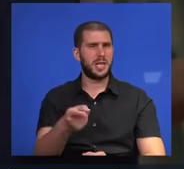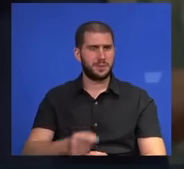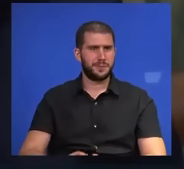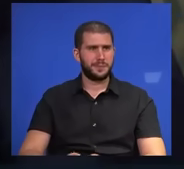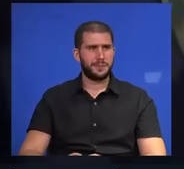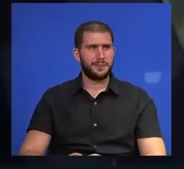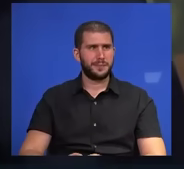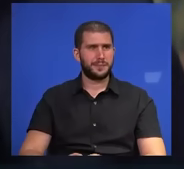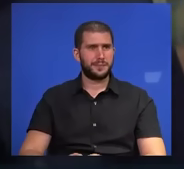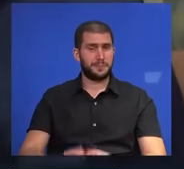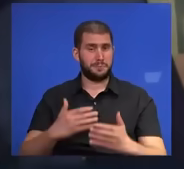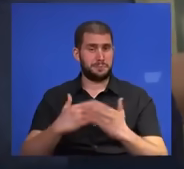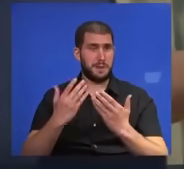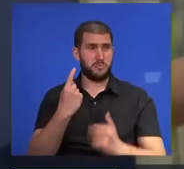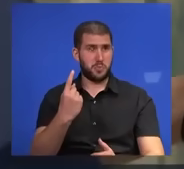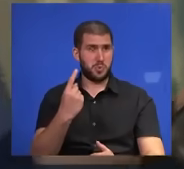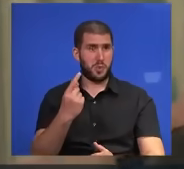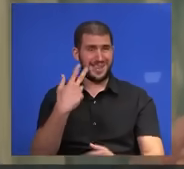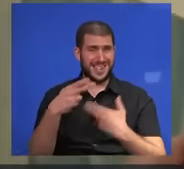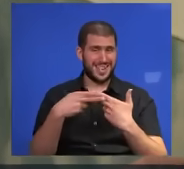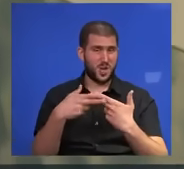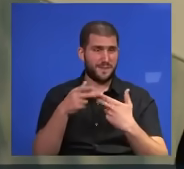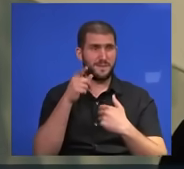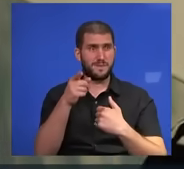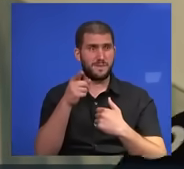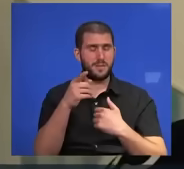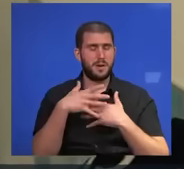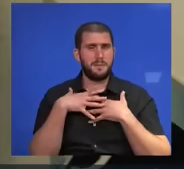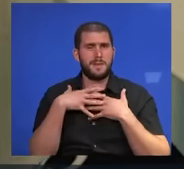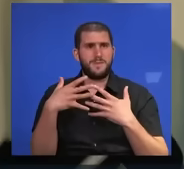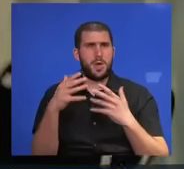מהבוקר, ממש היה קרוב, הוא מבועל ומפוחד.